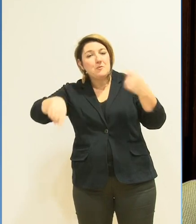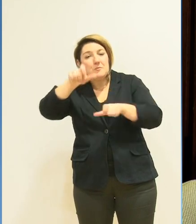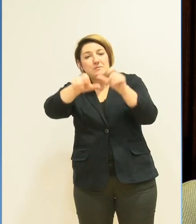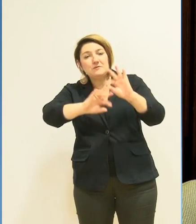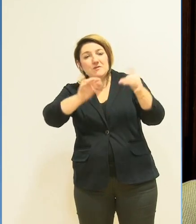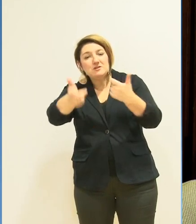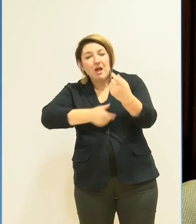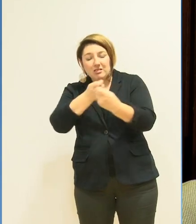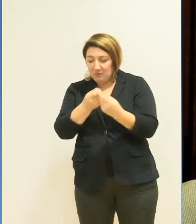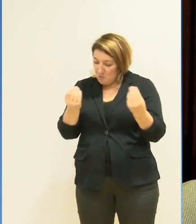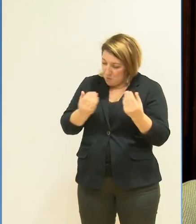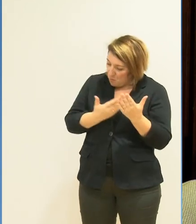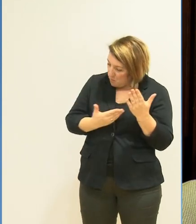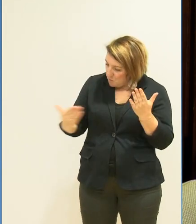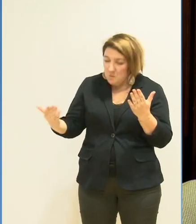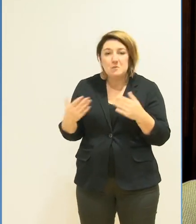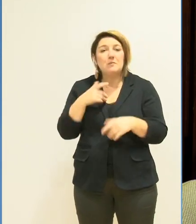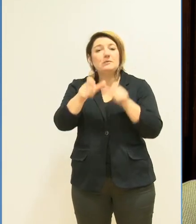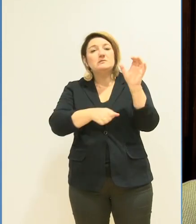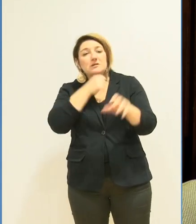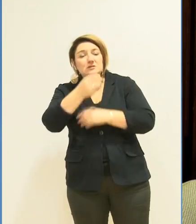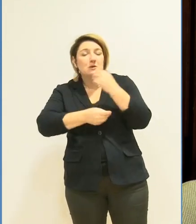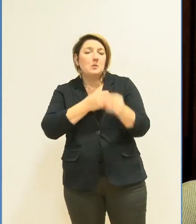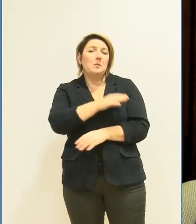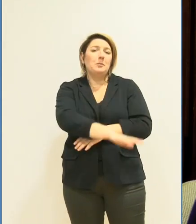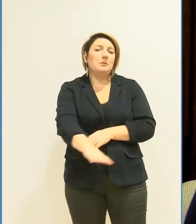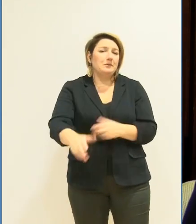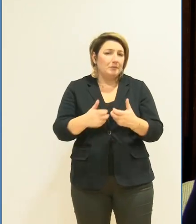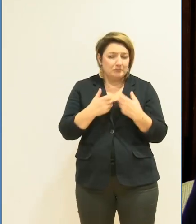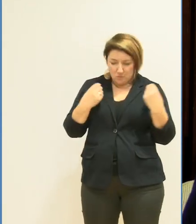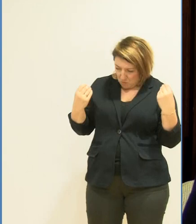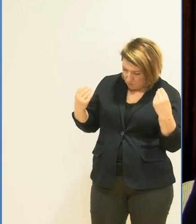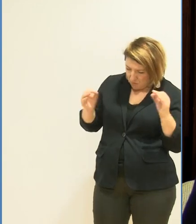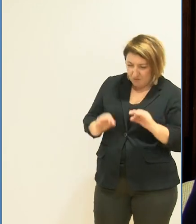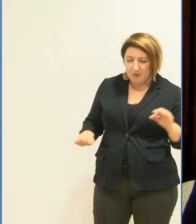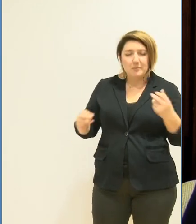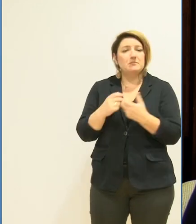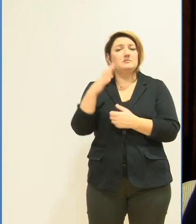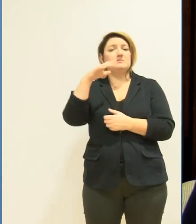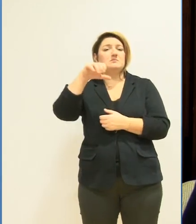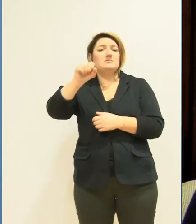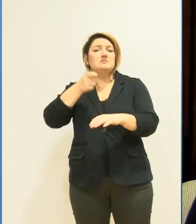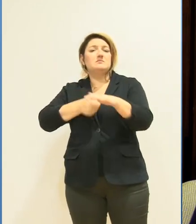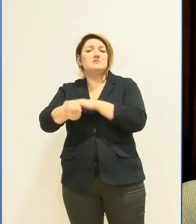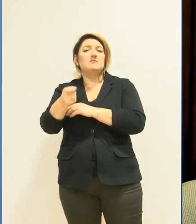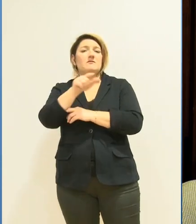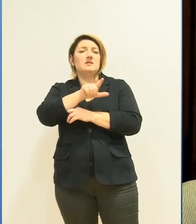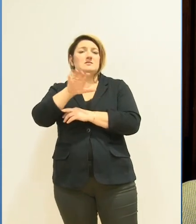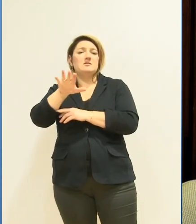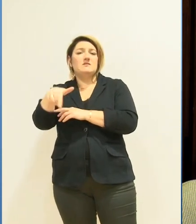les plus âgés ou la petite enfance par exemple pour rappel la subvention au ccas et thé de